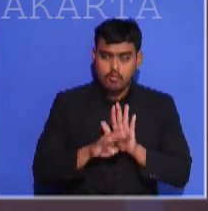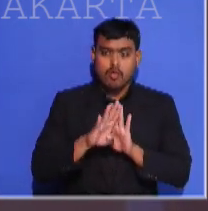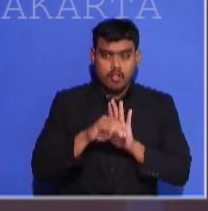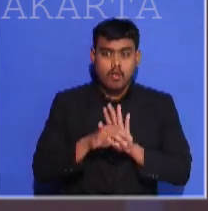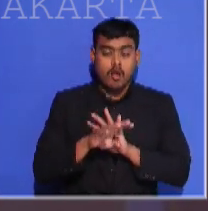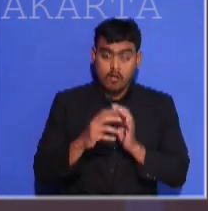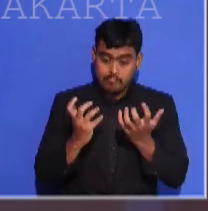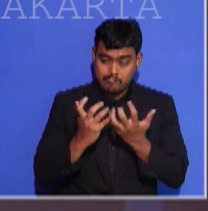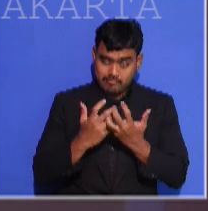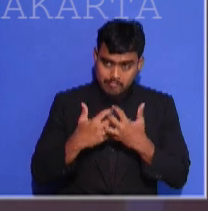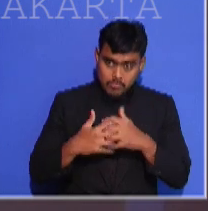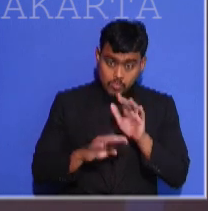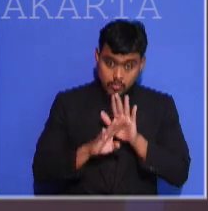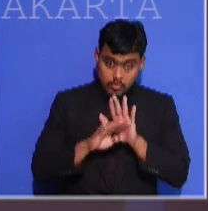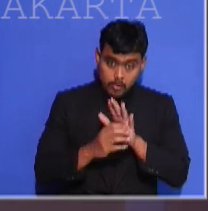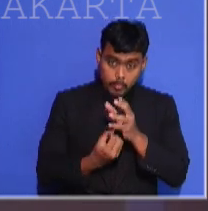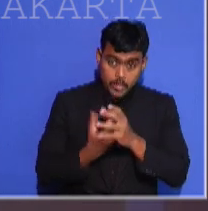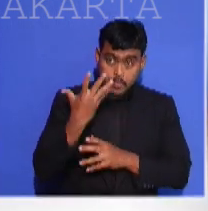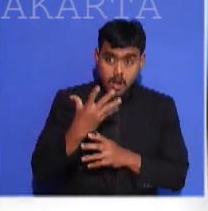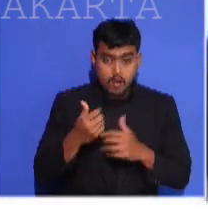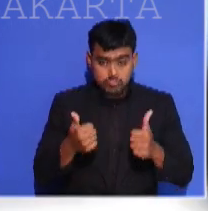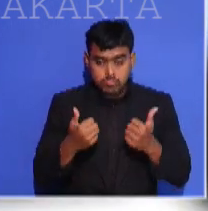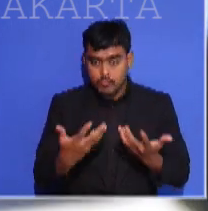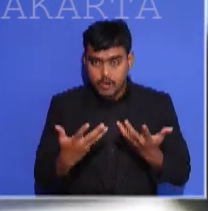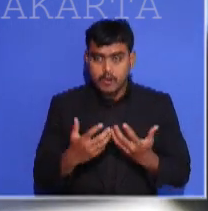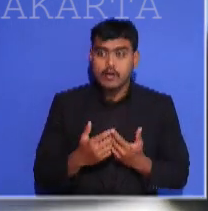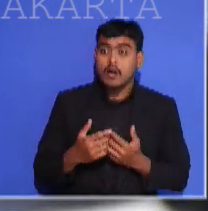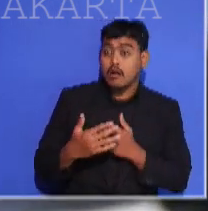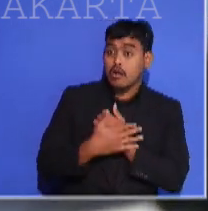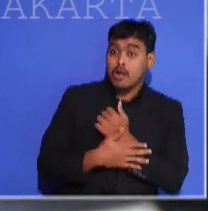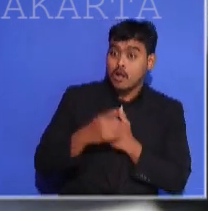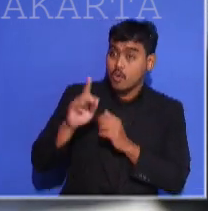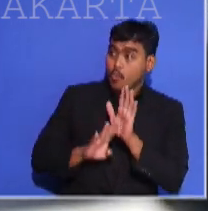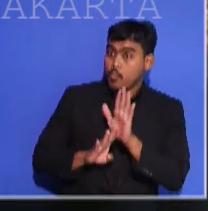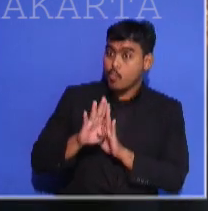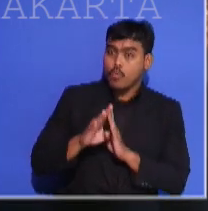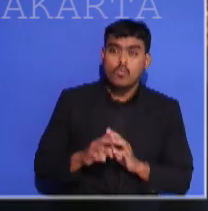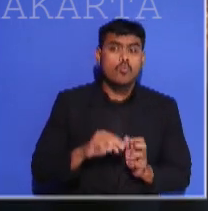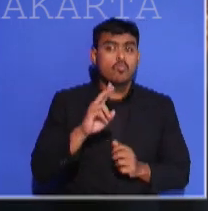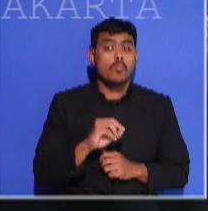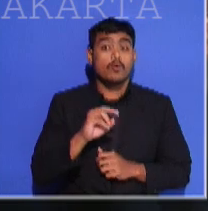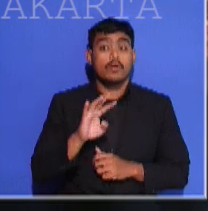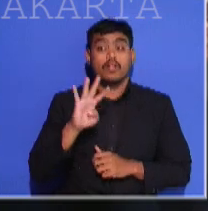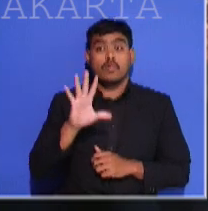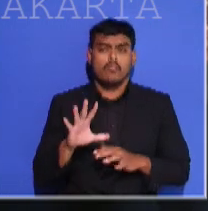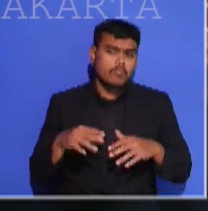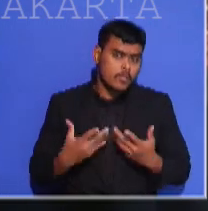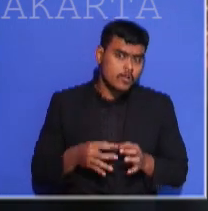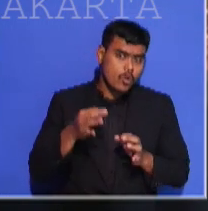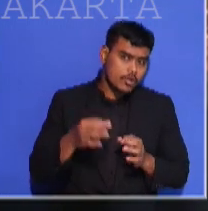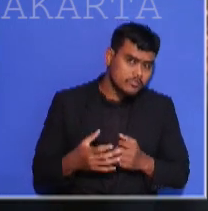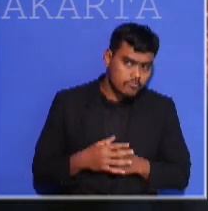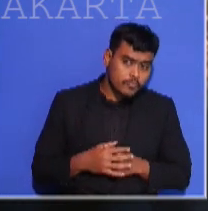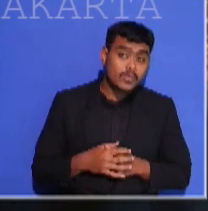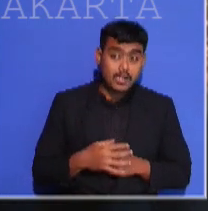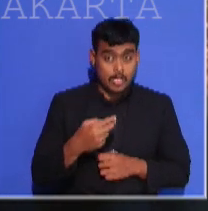mendongkrak PDB per kapita negara tersebut. Untuk menjadi negara maju pada 2045, momentum ekonomi Indonesia yang tangguh di